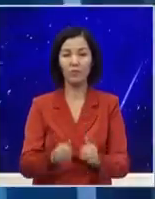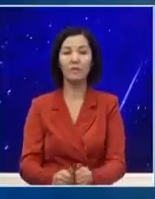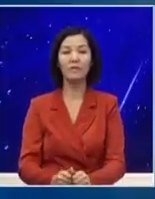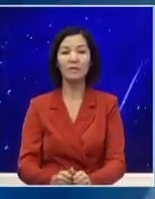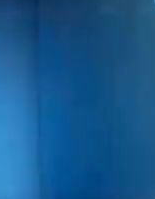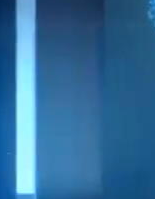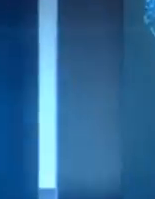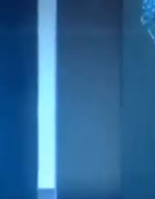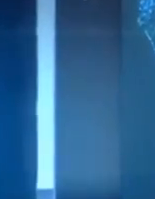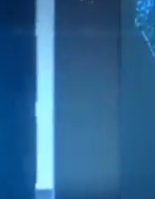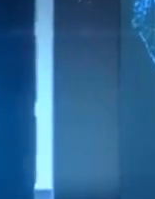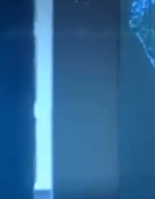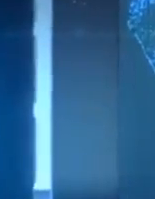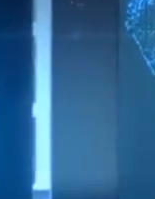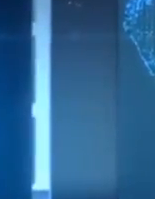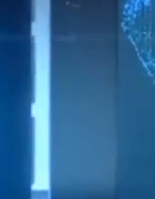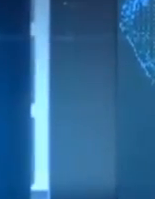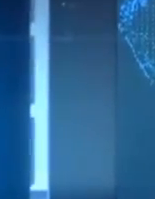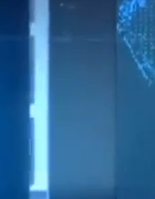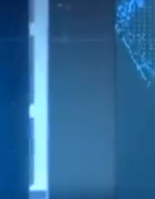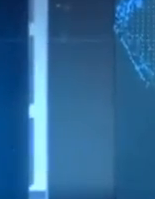Хамзин, Жетісу телеарнасы.